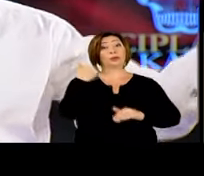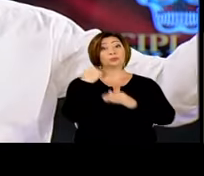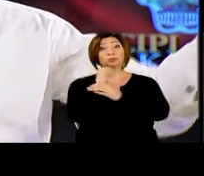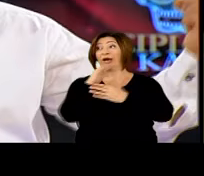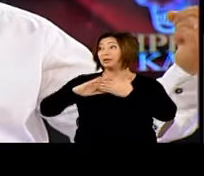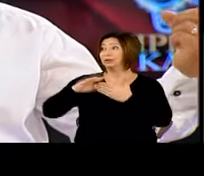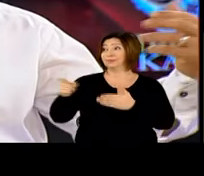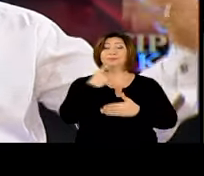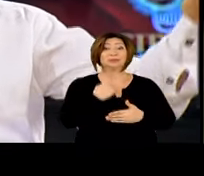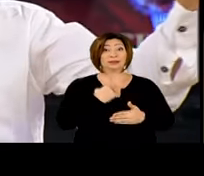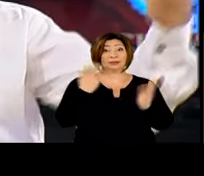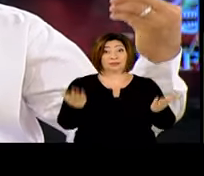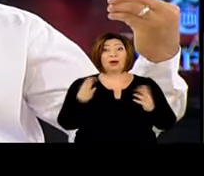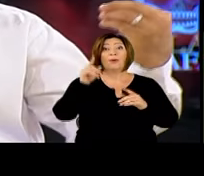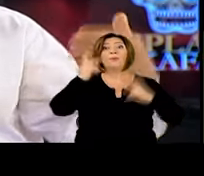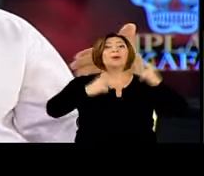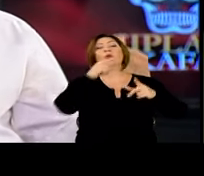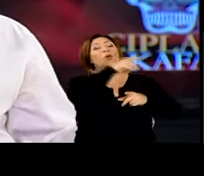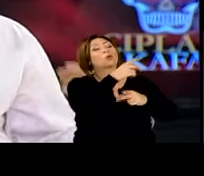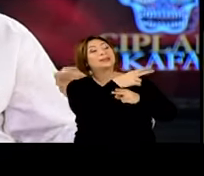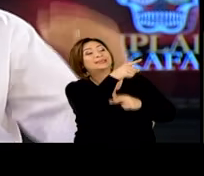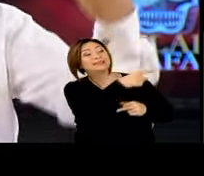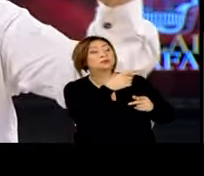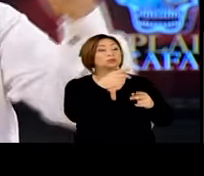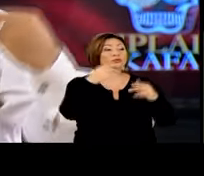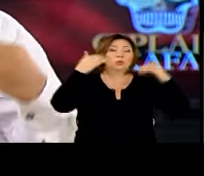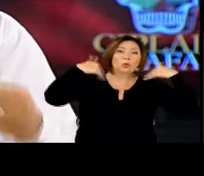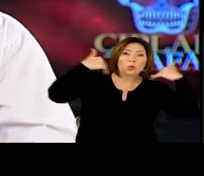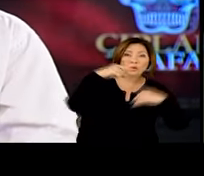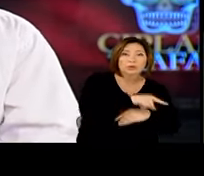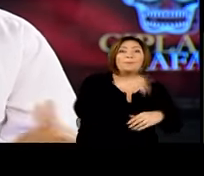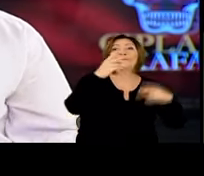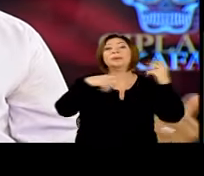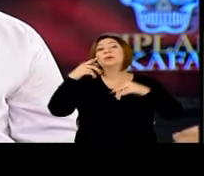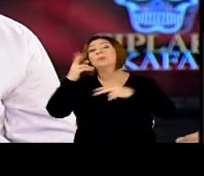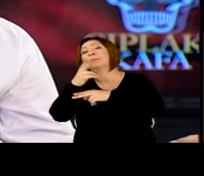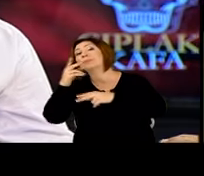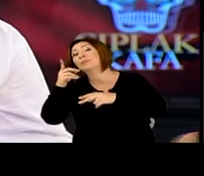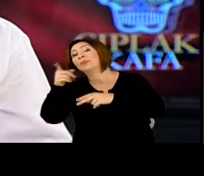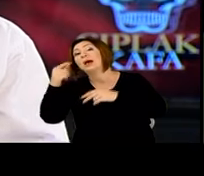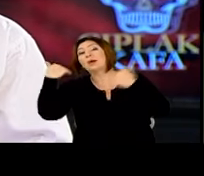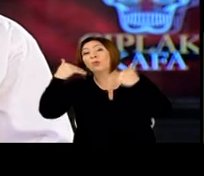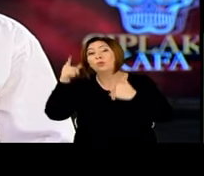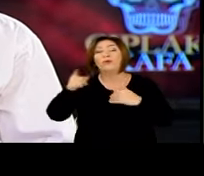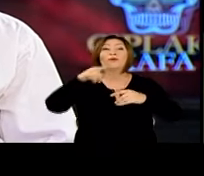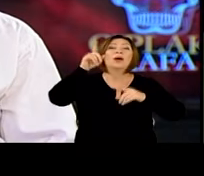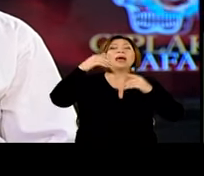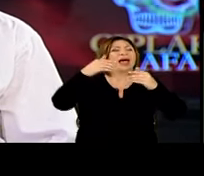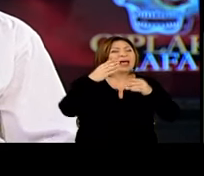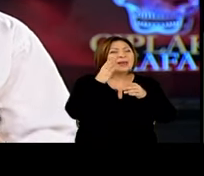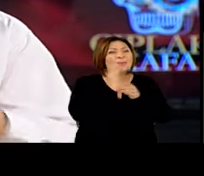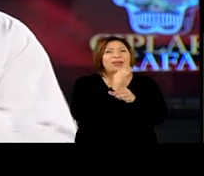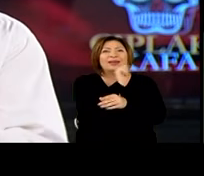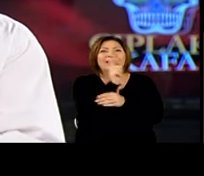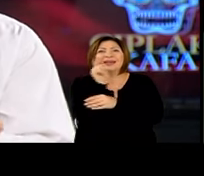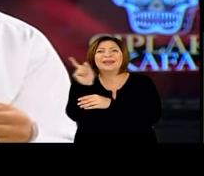ya, falan yörenin koyunu getiriyorum. Falan üstadım dedi ki falan yörenin etini. Diğer üstadım dedi ki falan yerin etini